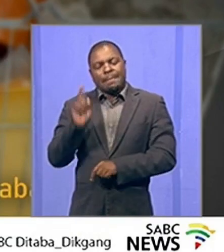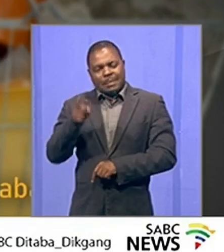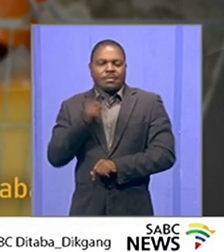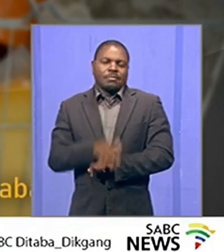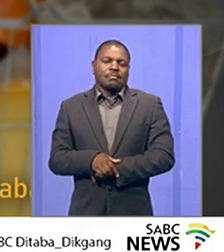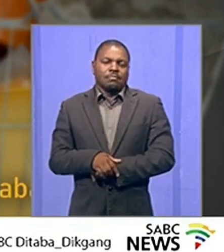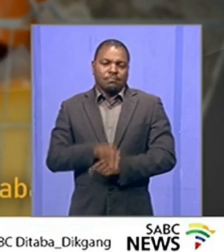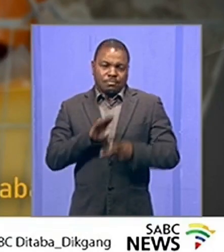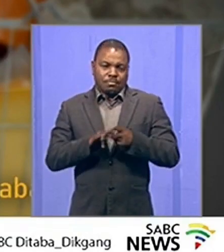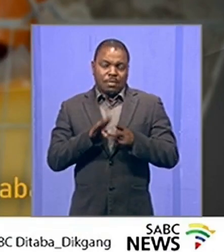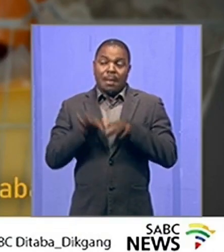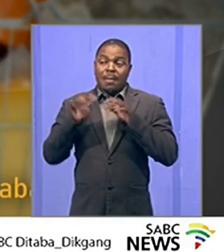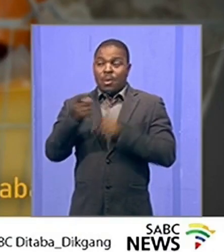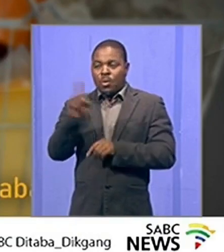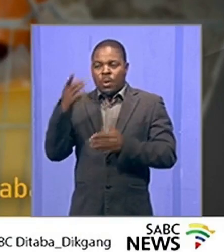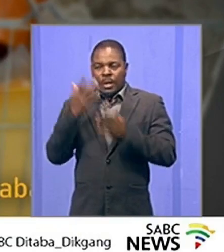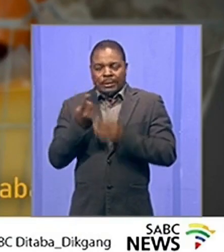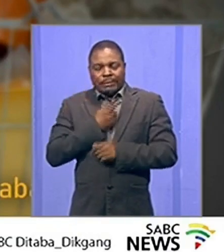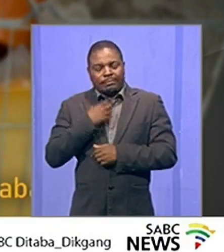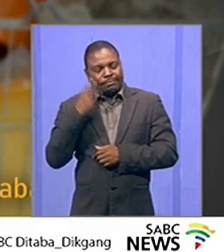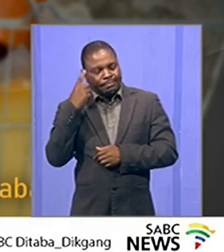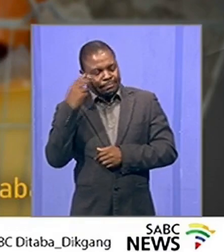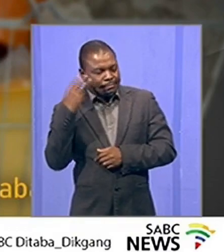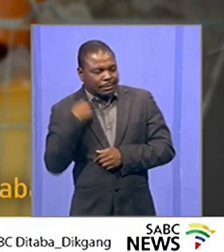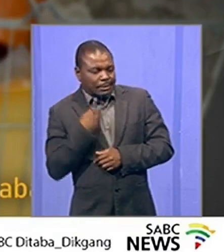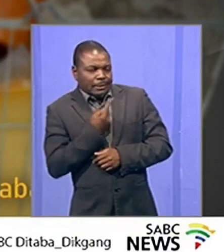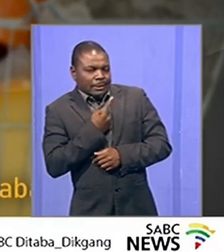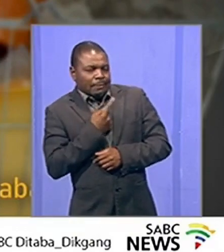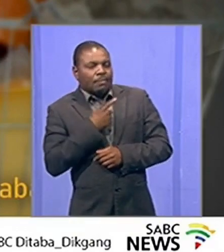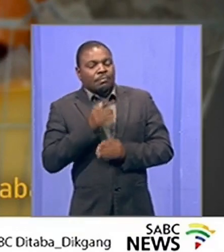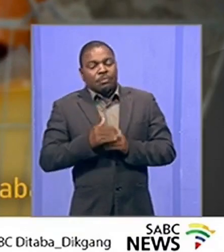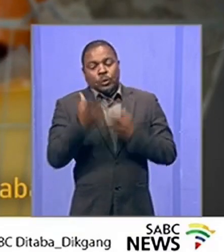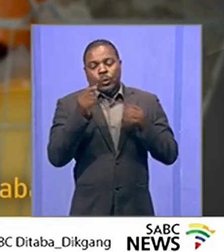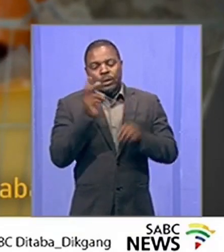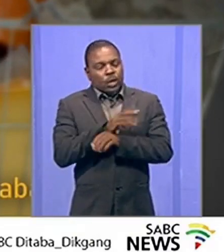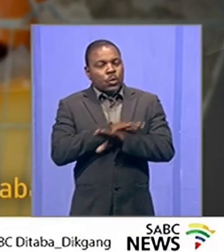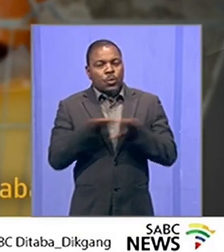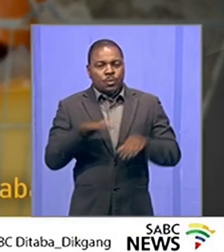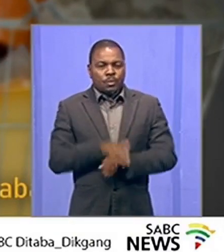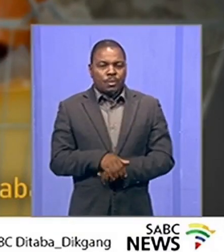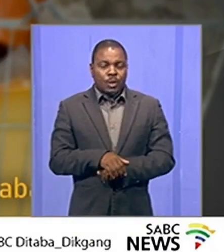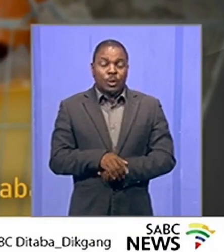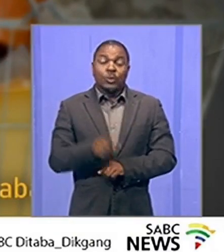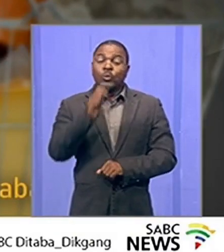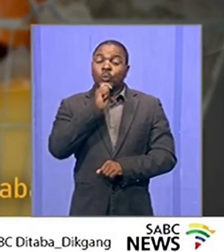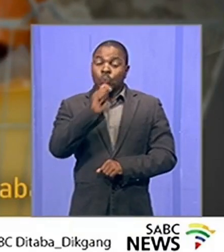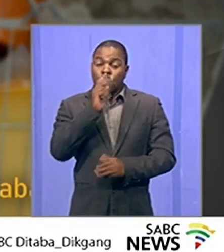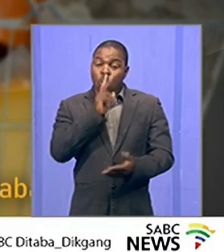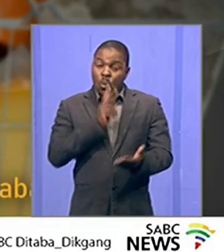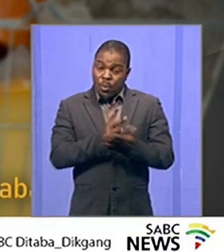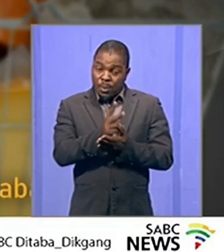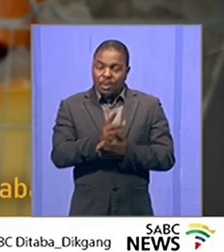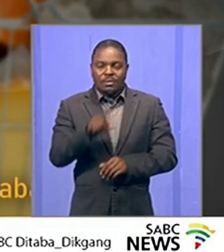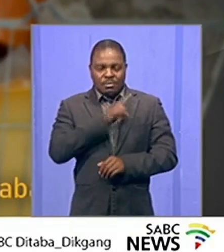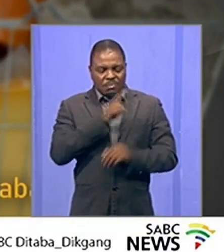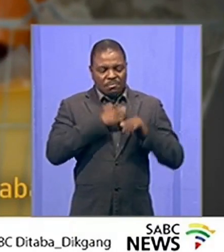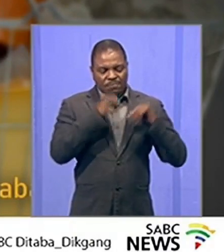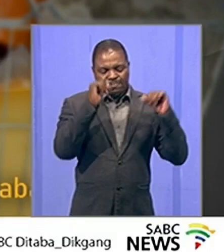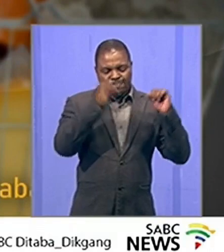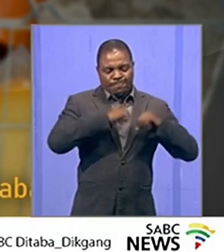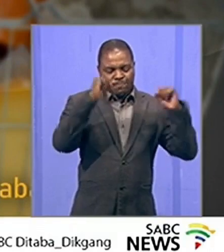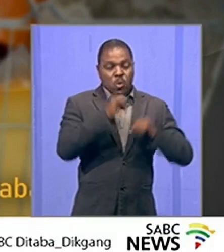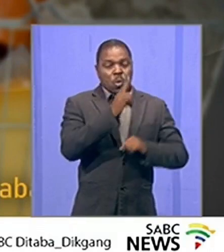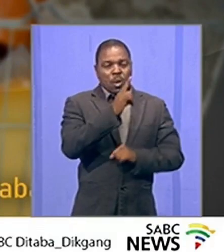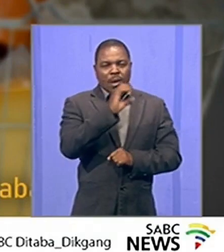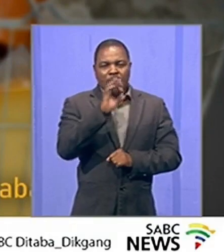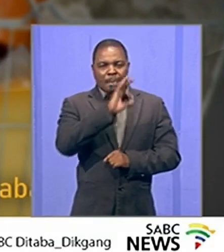letsogo gore batho ba batle ba itshole le ka bošoro ne ba dirang ba latlhe tota go bua nnete le nna ke dumana le bone 100%